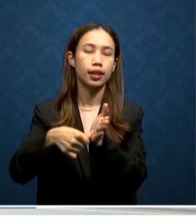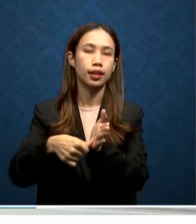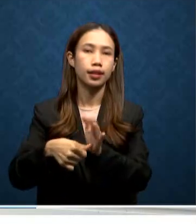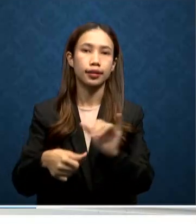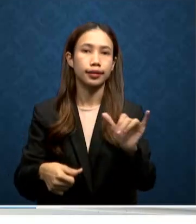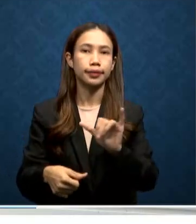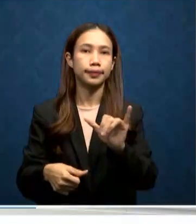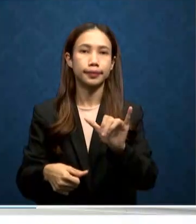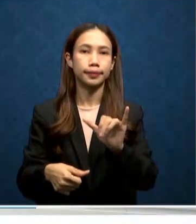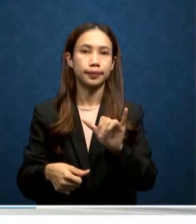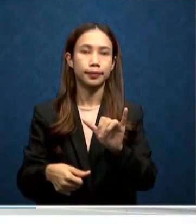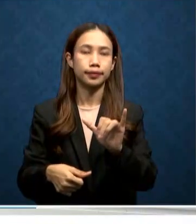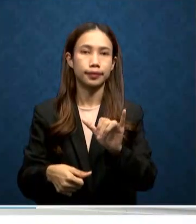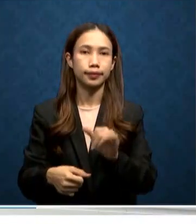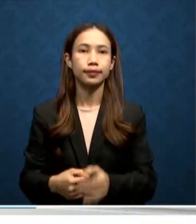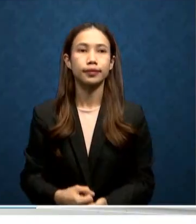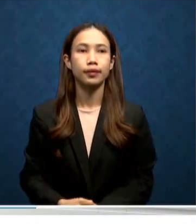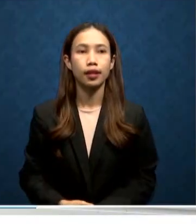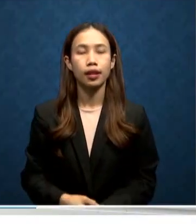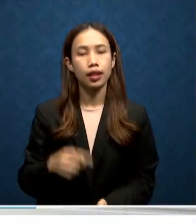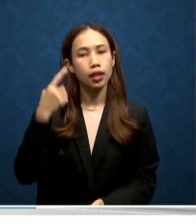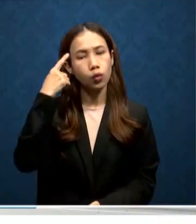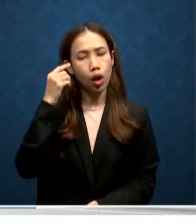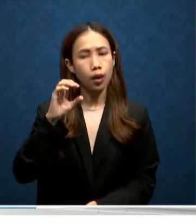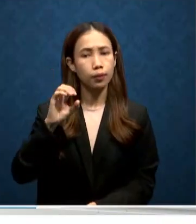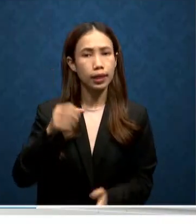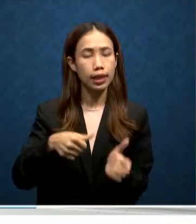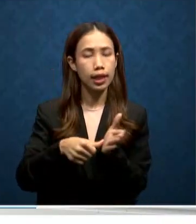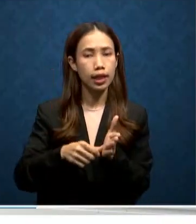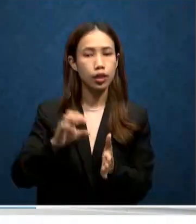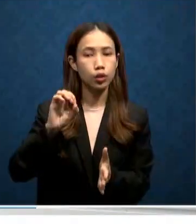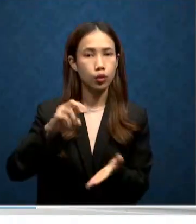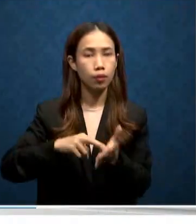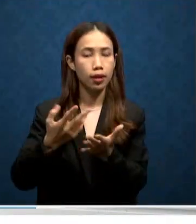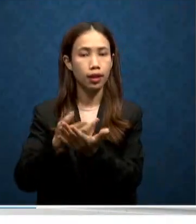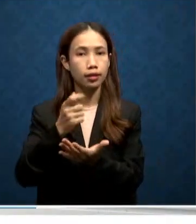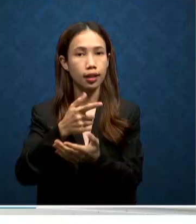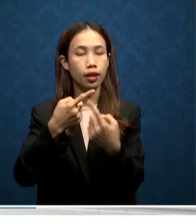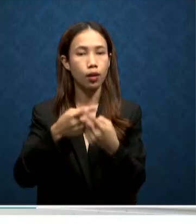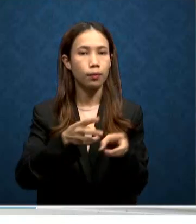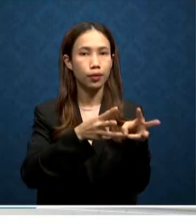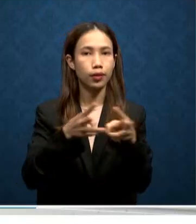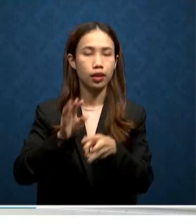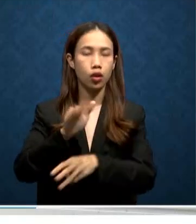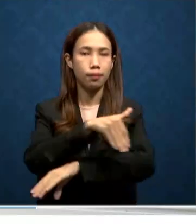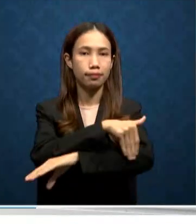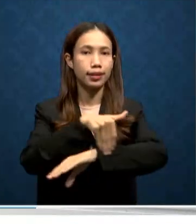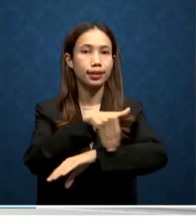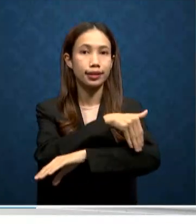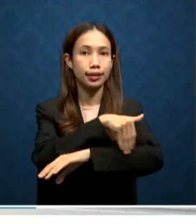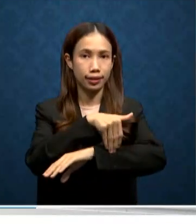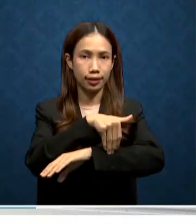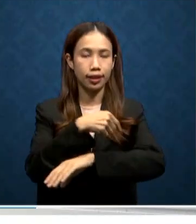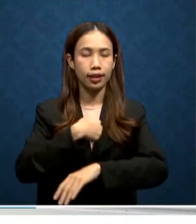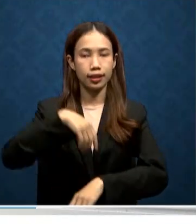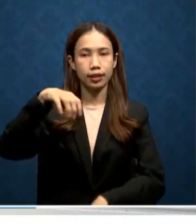หนี้เผื่อจะูครับผมใช้คำว่าเผื่อจะูนนะครับอันนี้เป็นหลักการทางบัญชีนะครับที่เราทางสำงาน